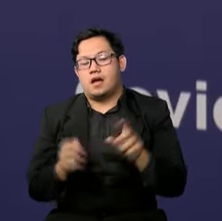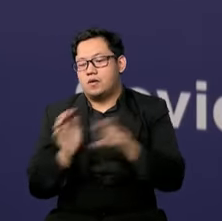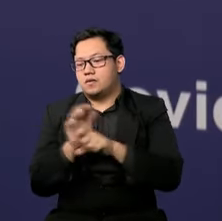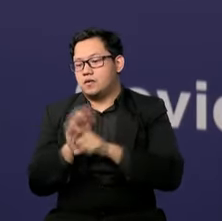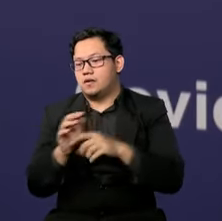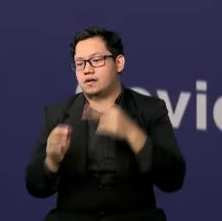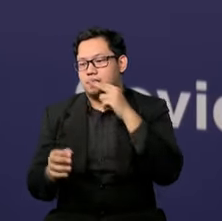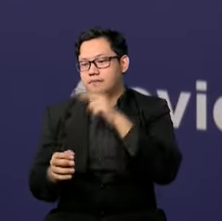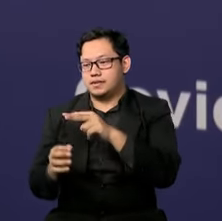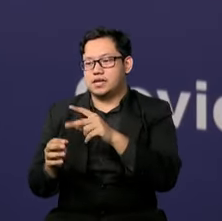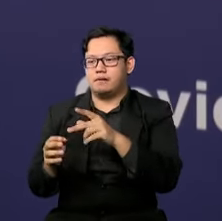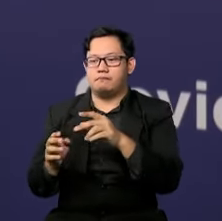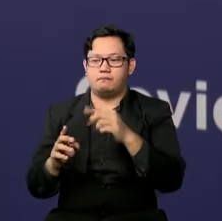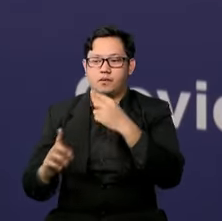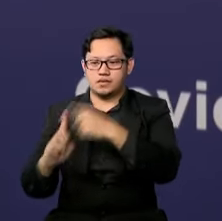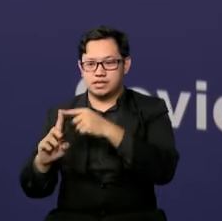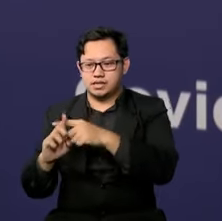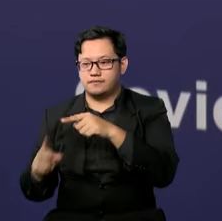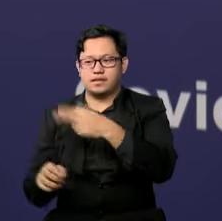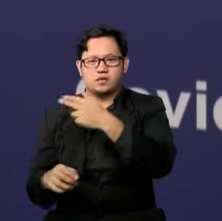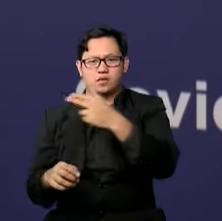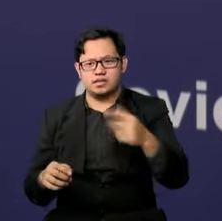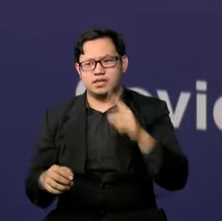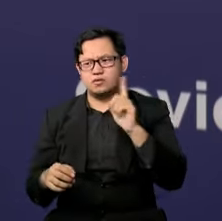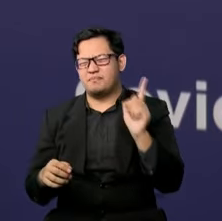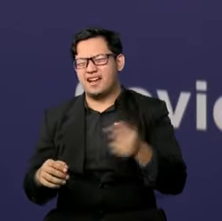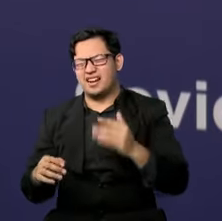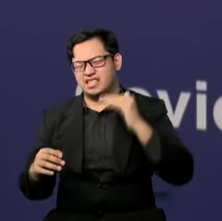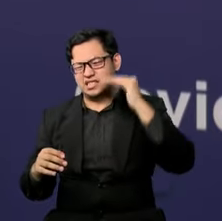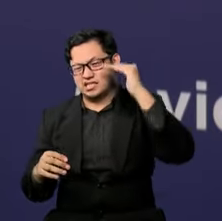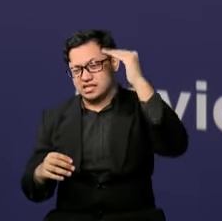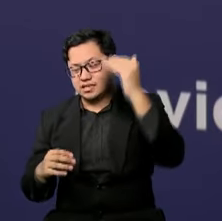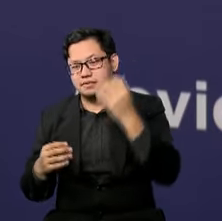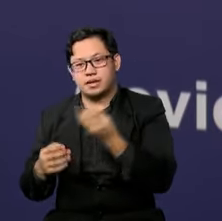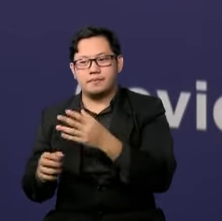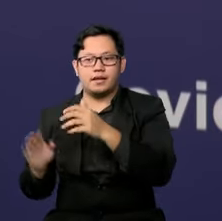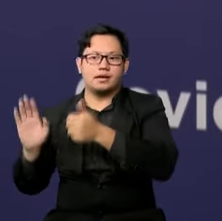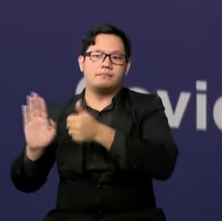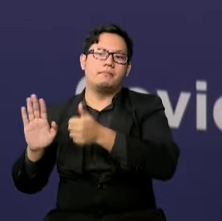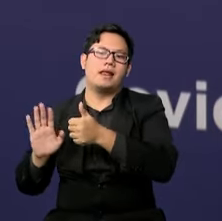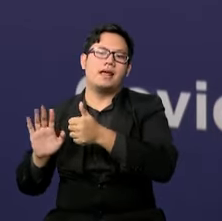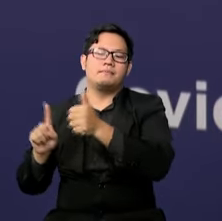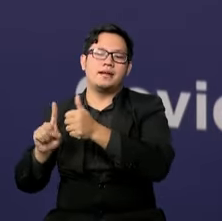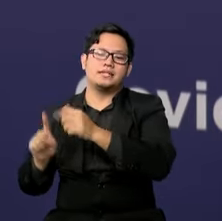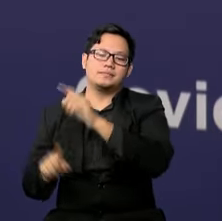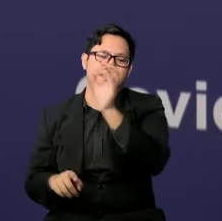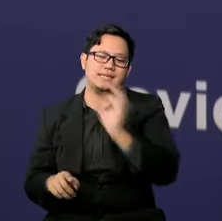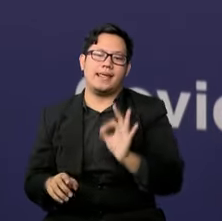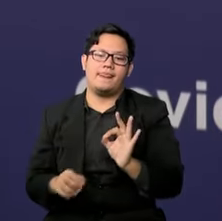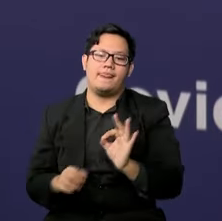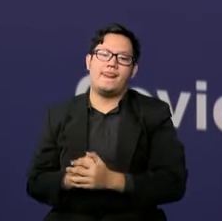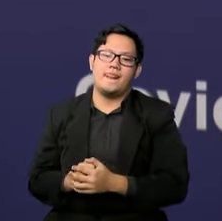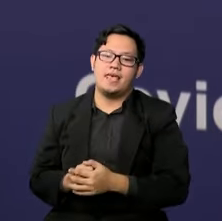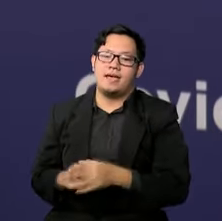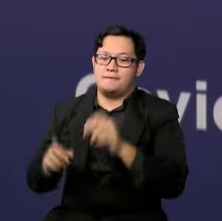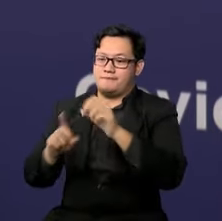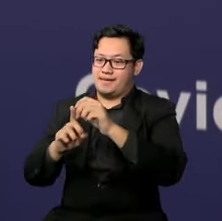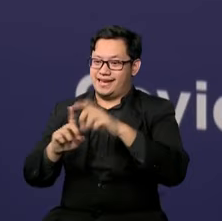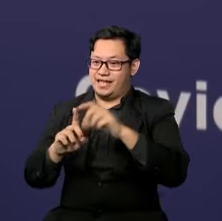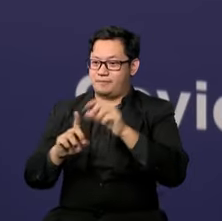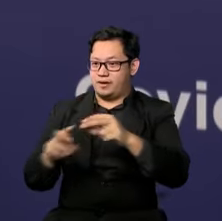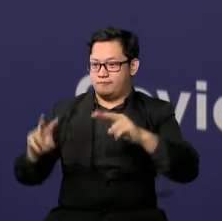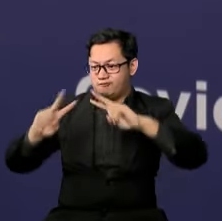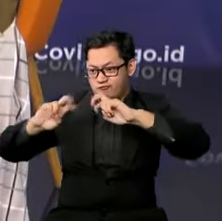positif gitu ya Indonesia ini Paling tinggilah 16-20 persen misalnya pulang dari pdpy ferisa